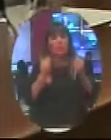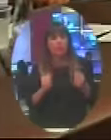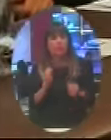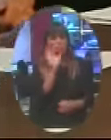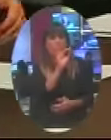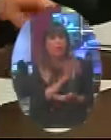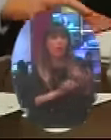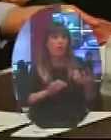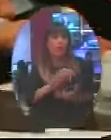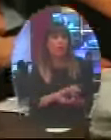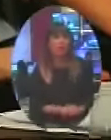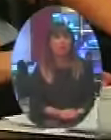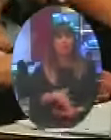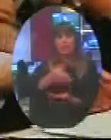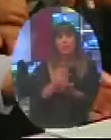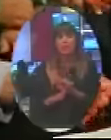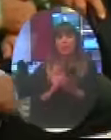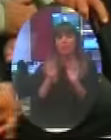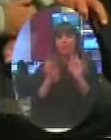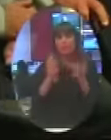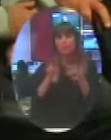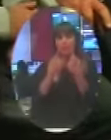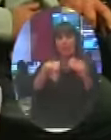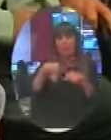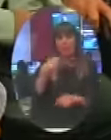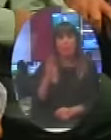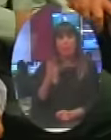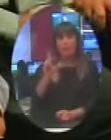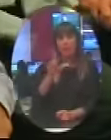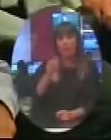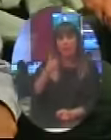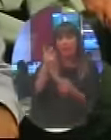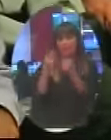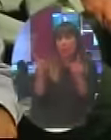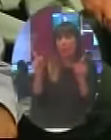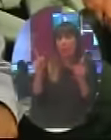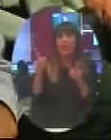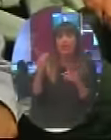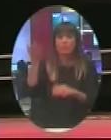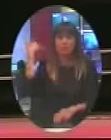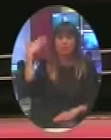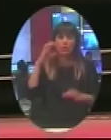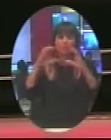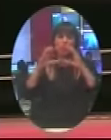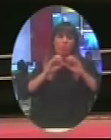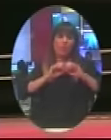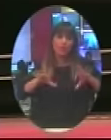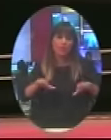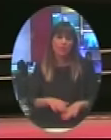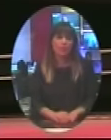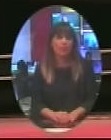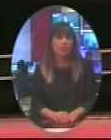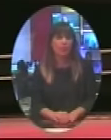חלק ממשתתפי הוועדה אומרים שנגלה להם ליברמן מעט שונה מזה שנתפס בתקשורת לאחרונה. בוועדה ראינו